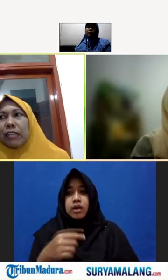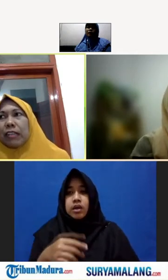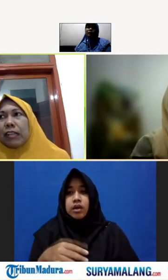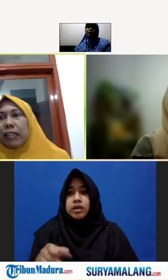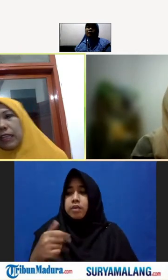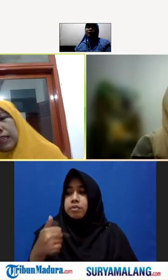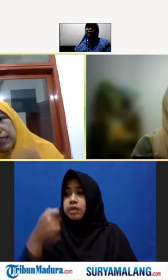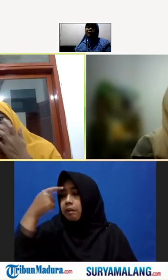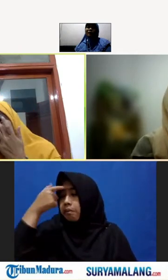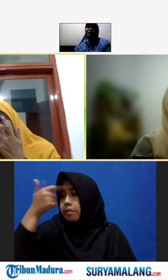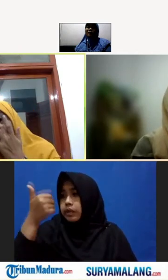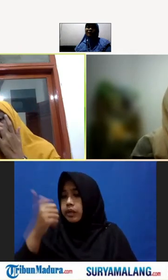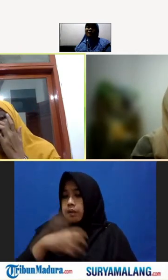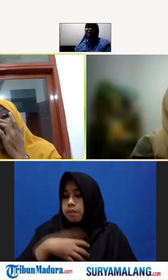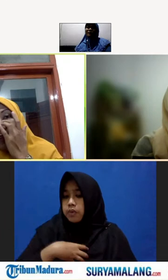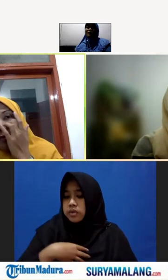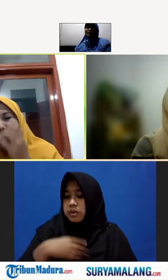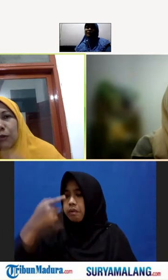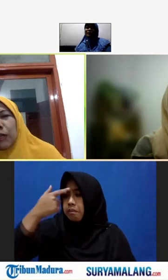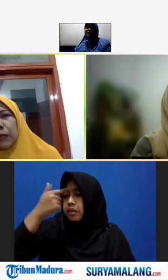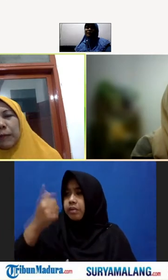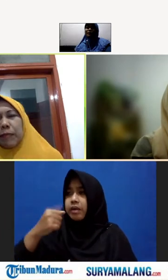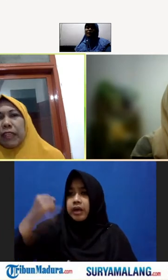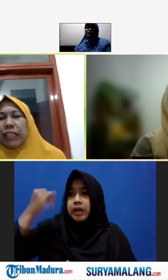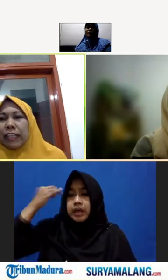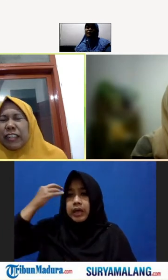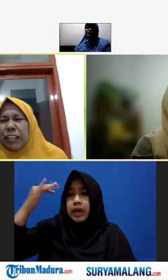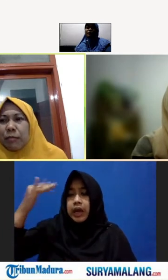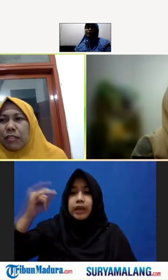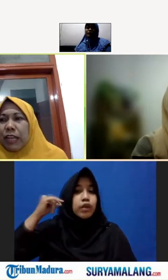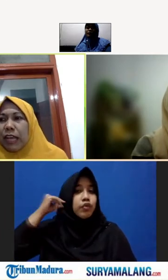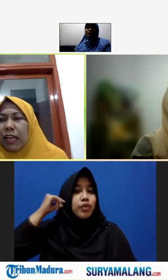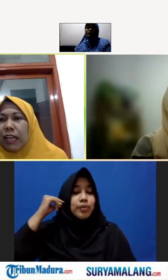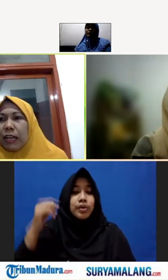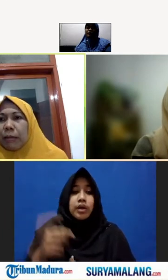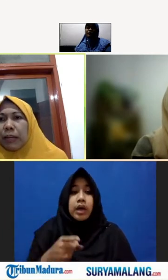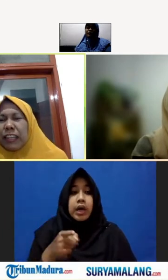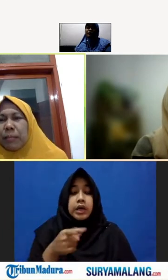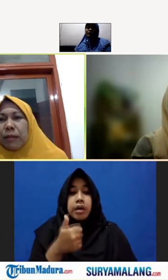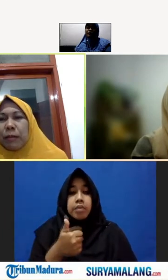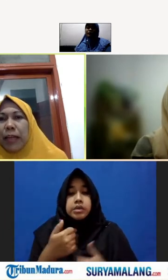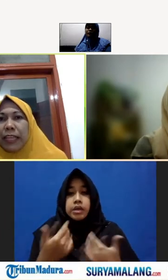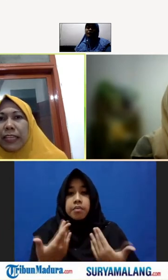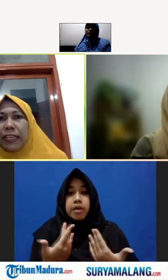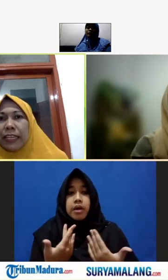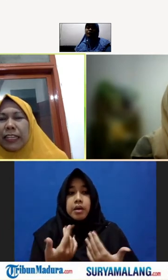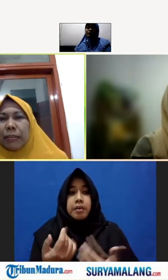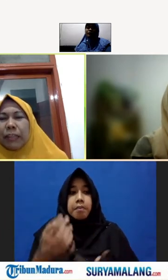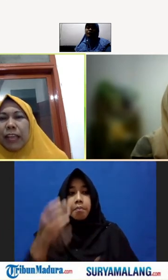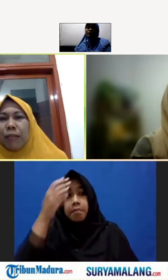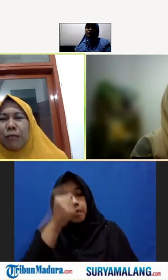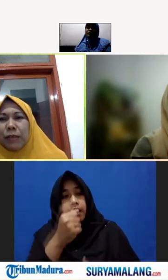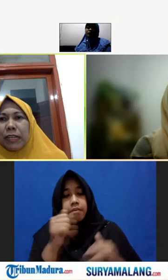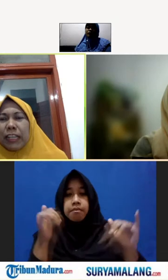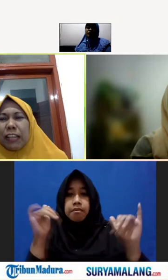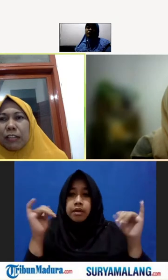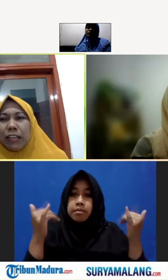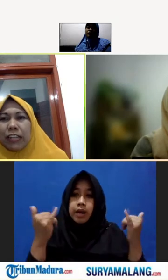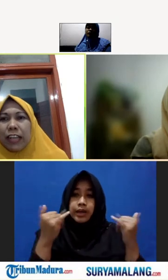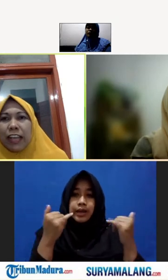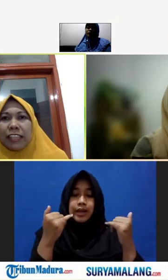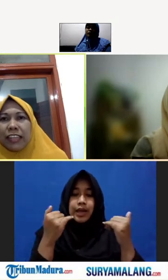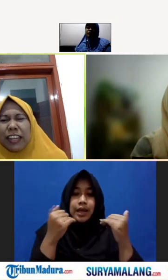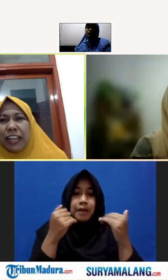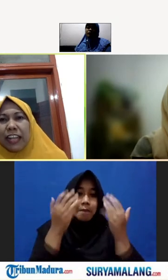pinternya dengan cara dia tuh kreatif bu. Jadi dia bisa mengerti bermain, petak umpet, atau